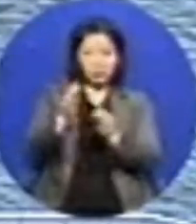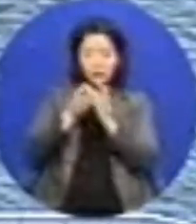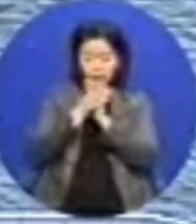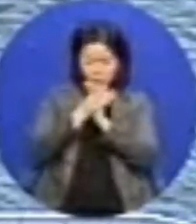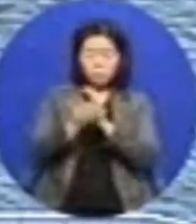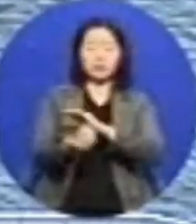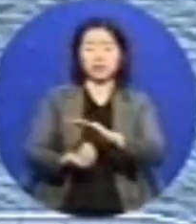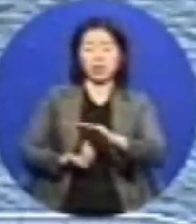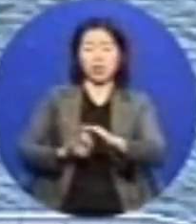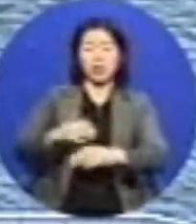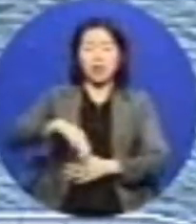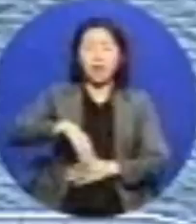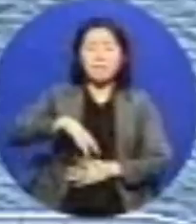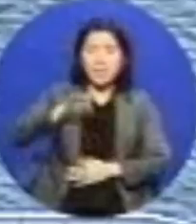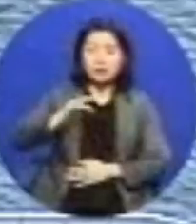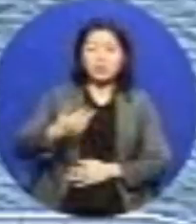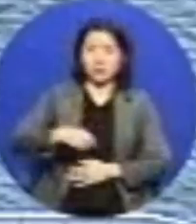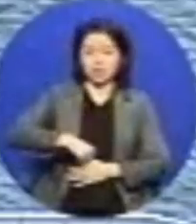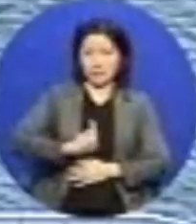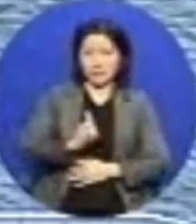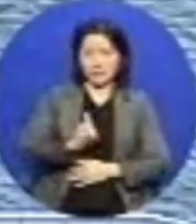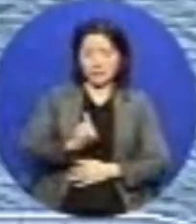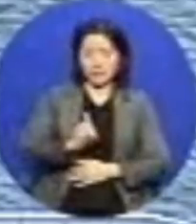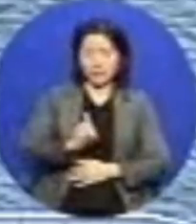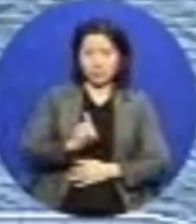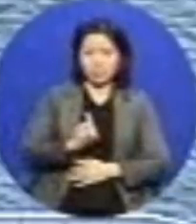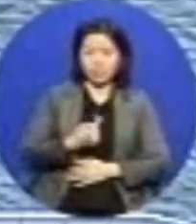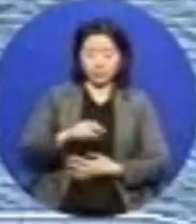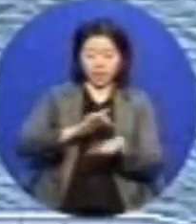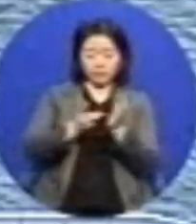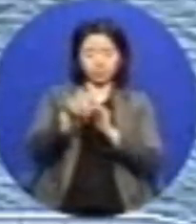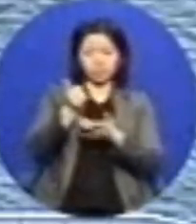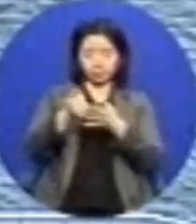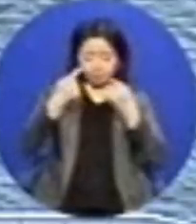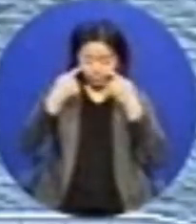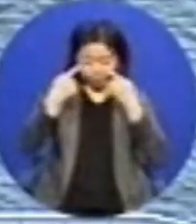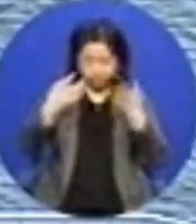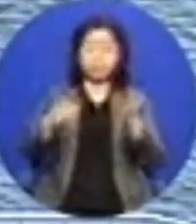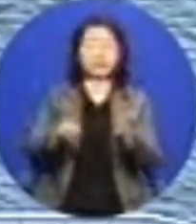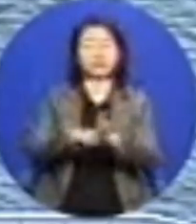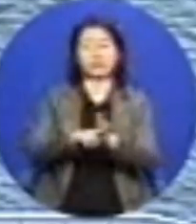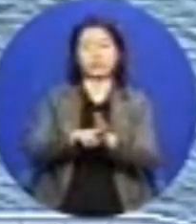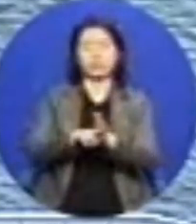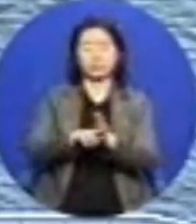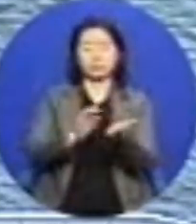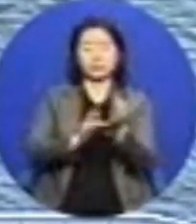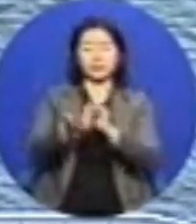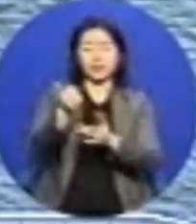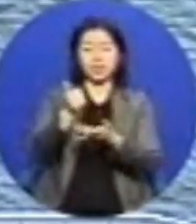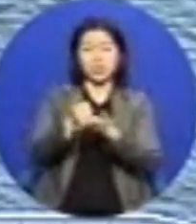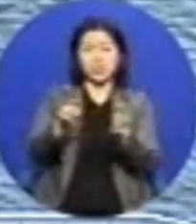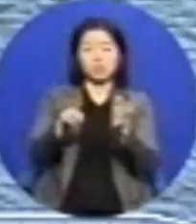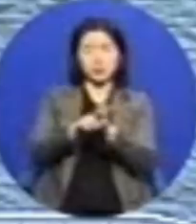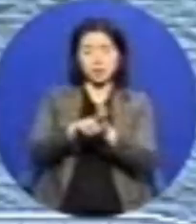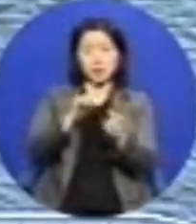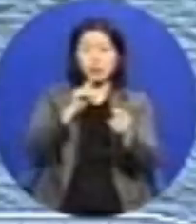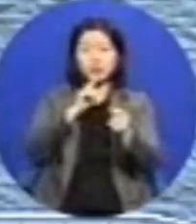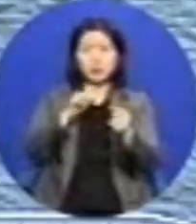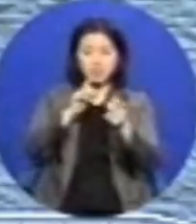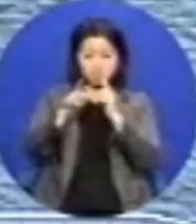여러분 자신이 예수님을 병 악의 믿으세요 예수님을 믿으시기 라는 말은